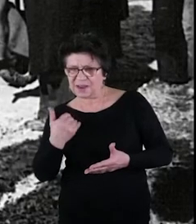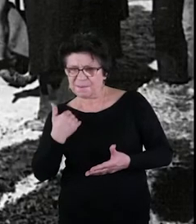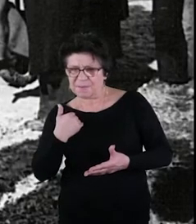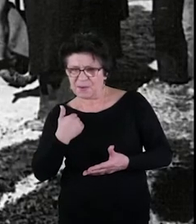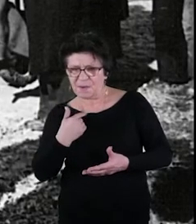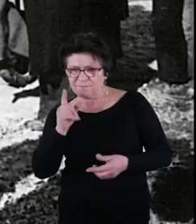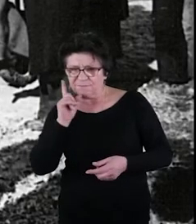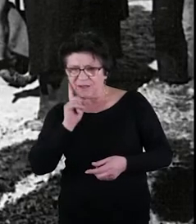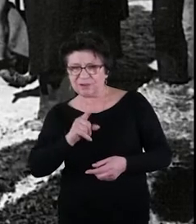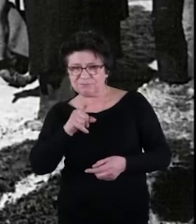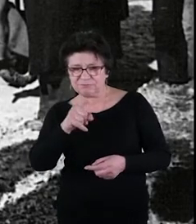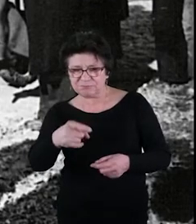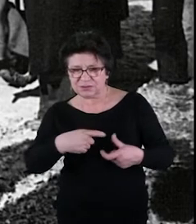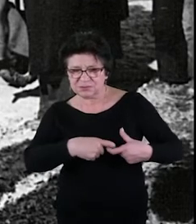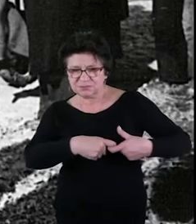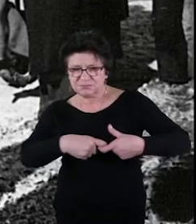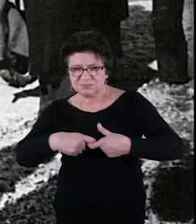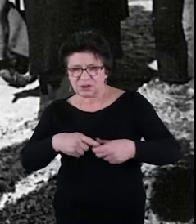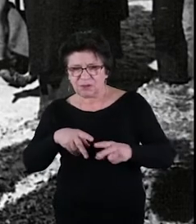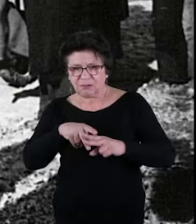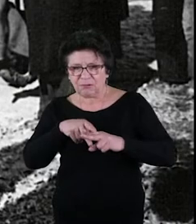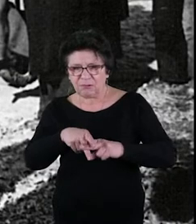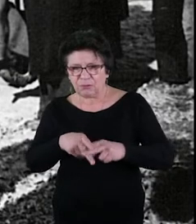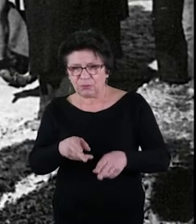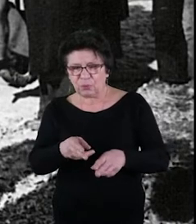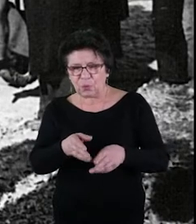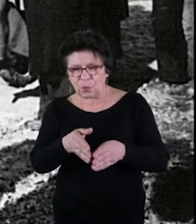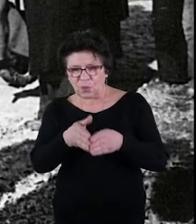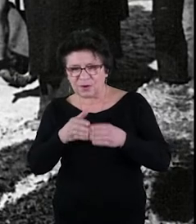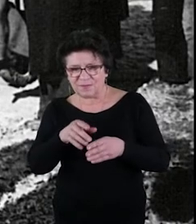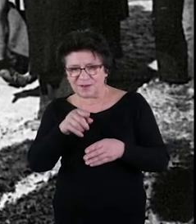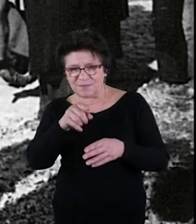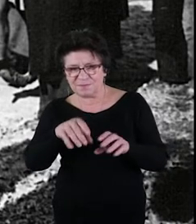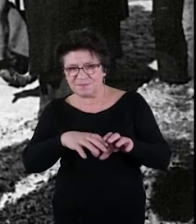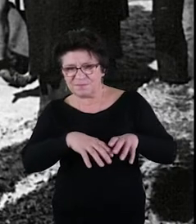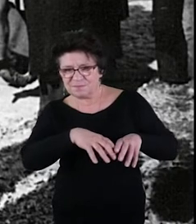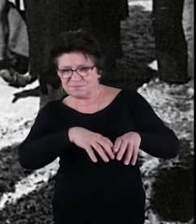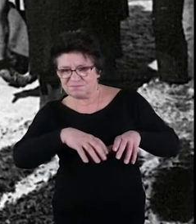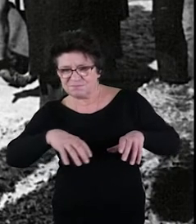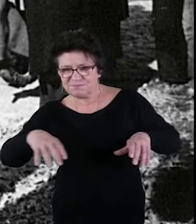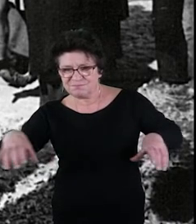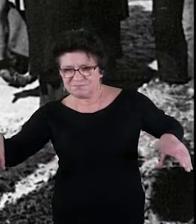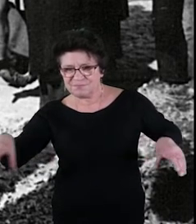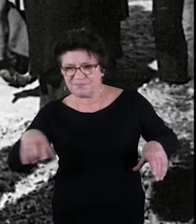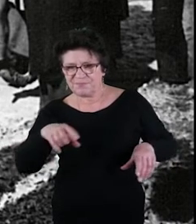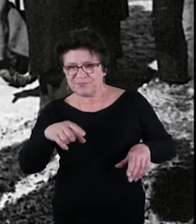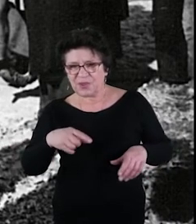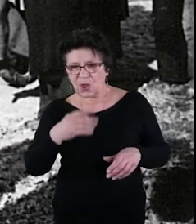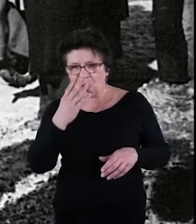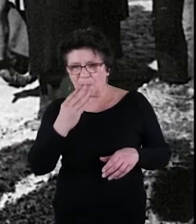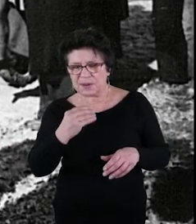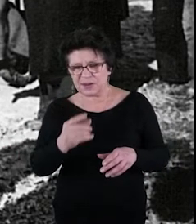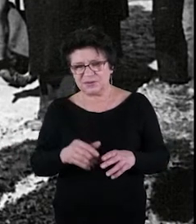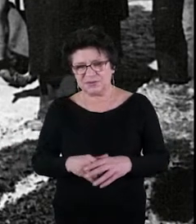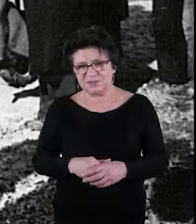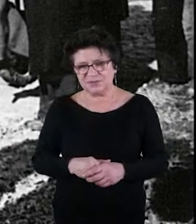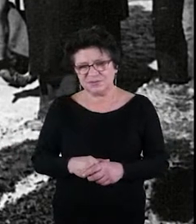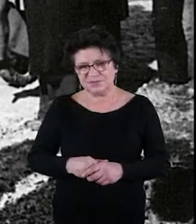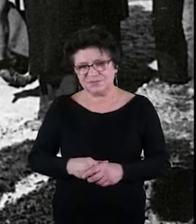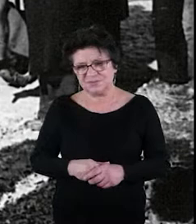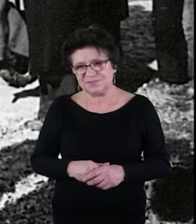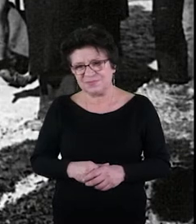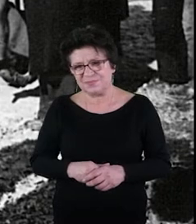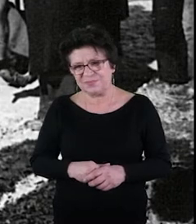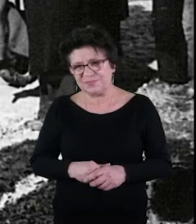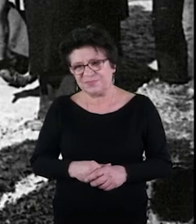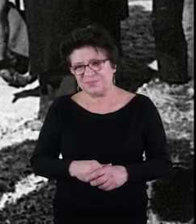hołd tym ludziom którzy ten obraz ukrywa i tutaj widać właśnie fragment wozu on Jaki jest długi i jak trzeba